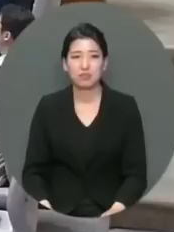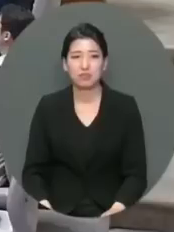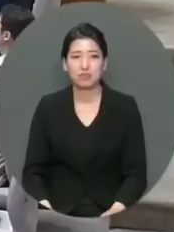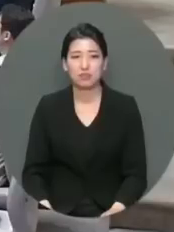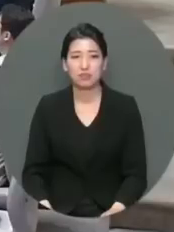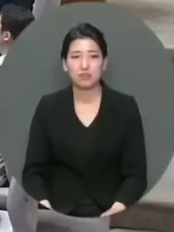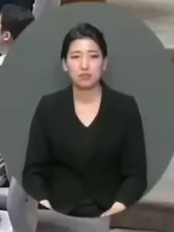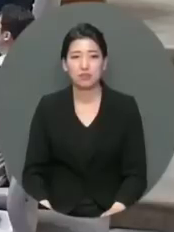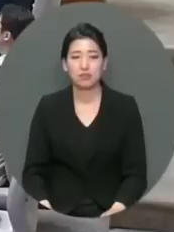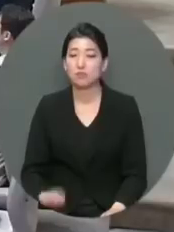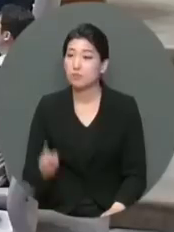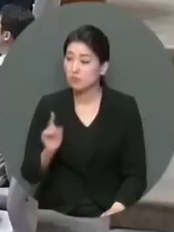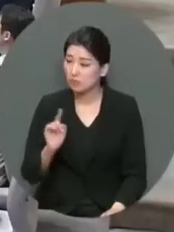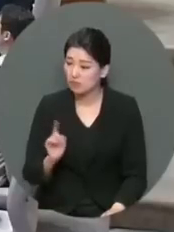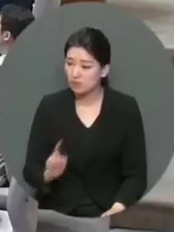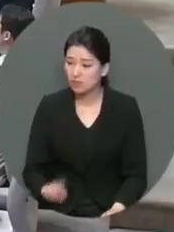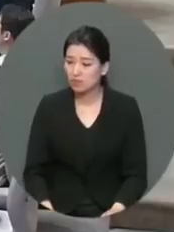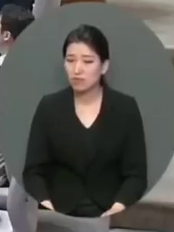뭐라고요?